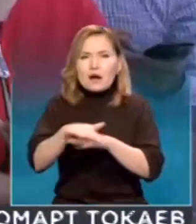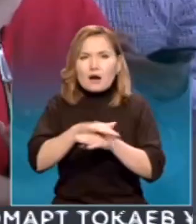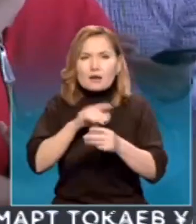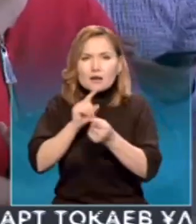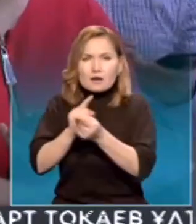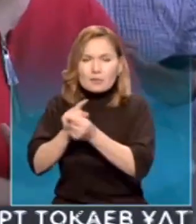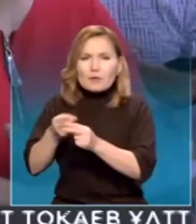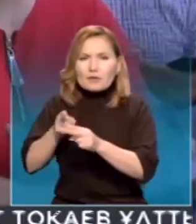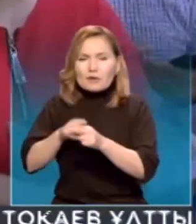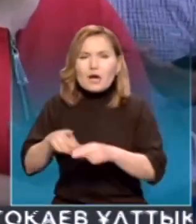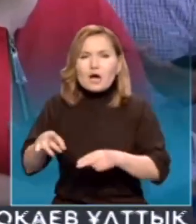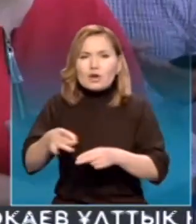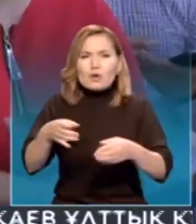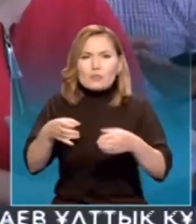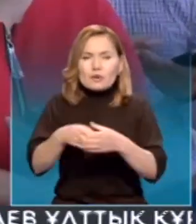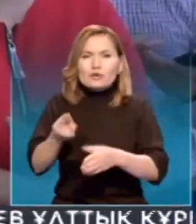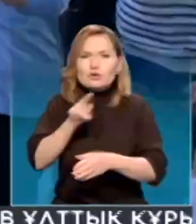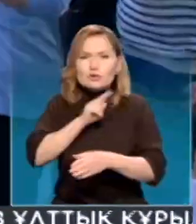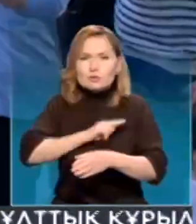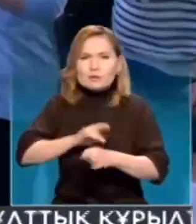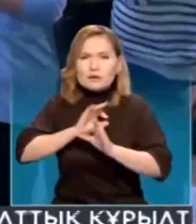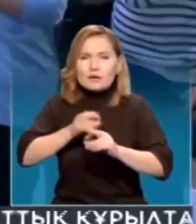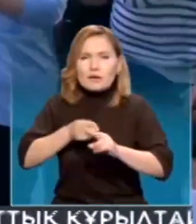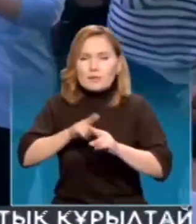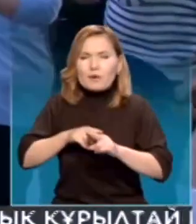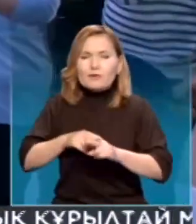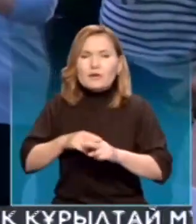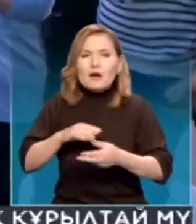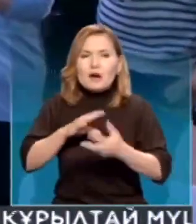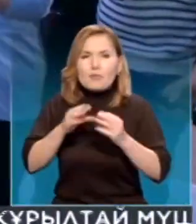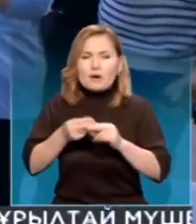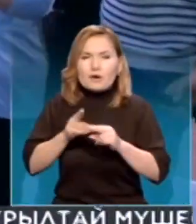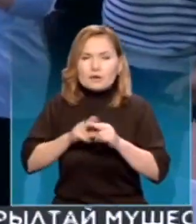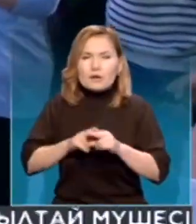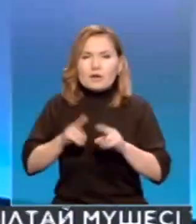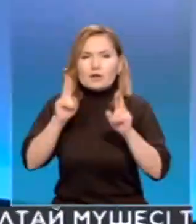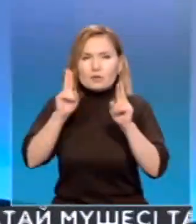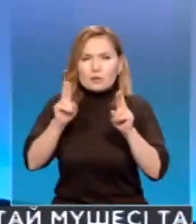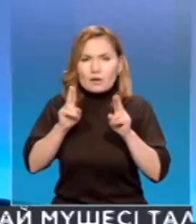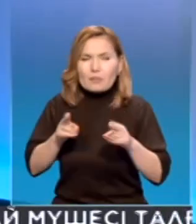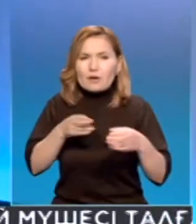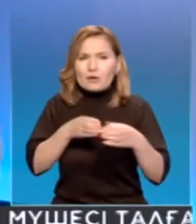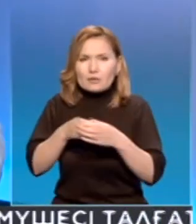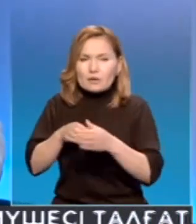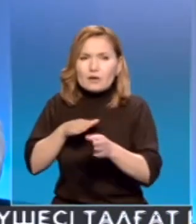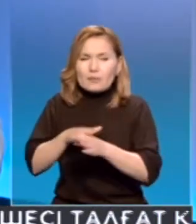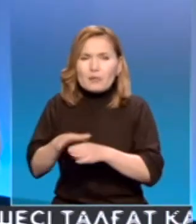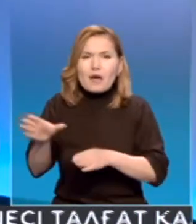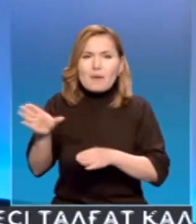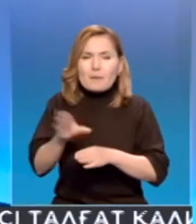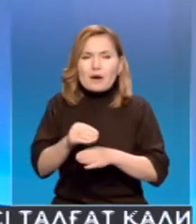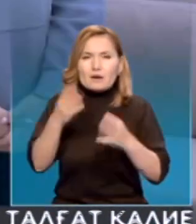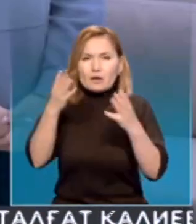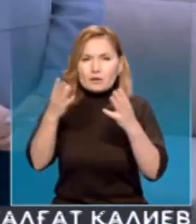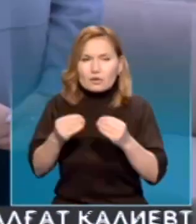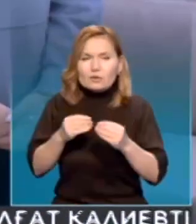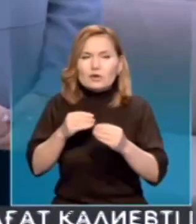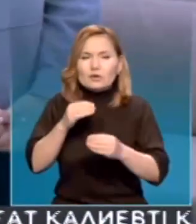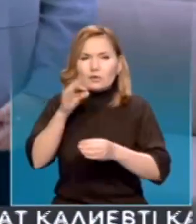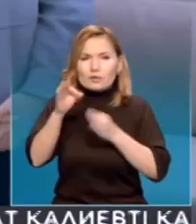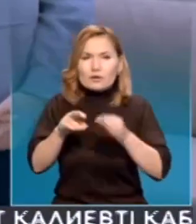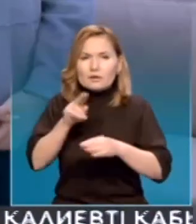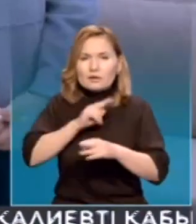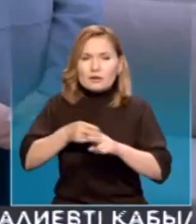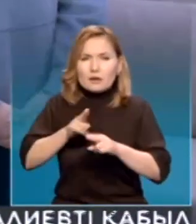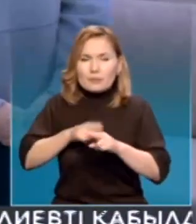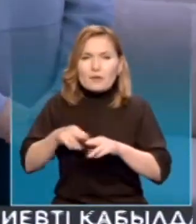және үйлестіру республикалық штабының жұмысымен таныстырды. Штаб Open Space қағидаты бойынша ұйымдастырылған және аптаның барлық күнінде тәулік бойы жұмыс істейді. Мұнда